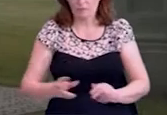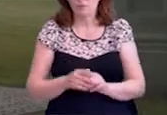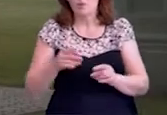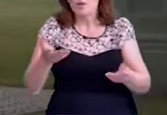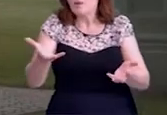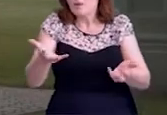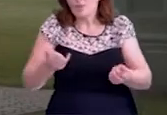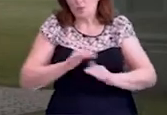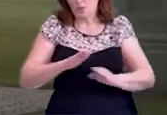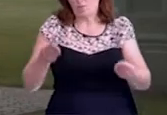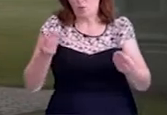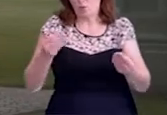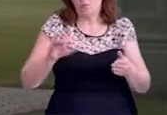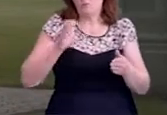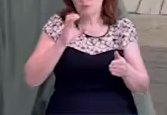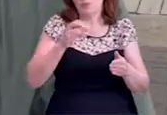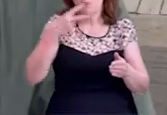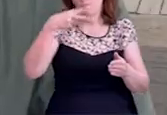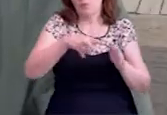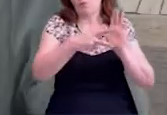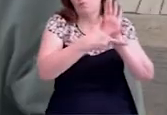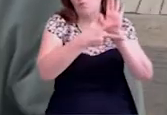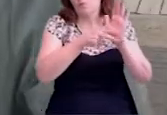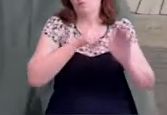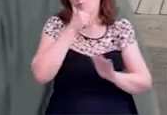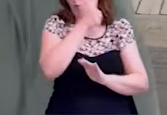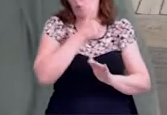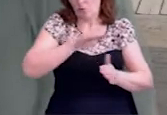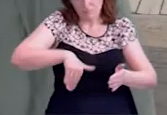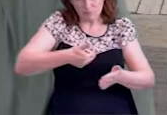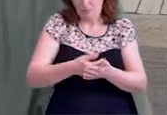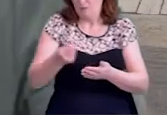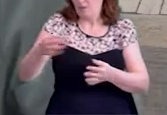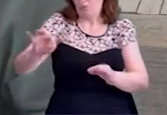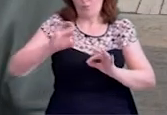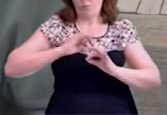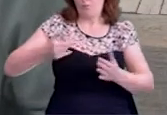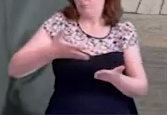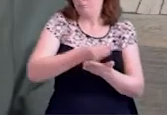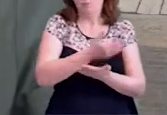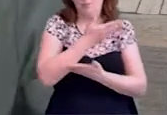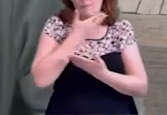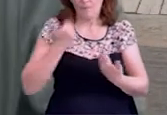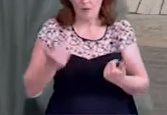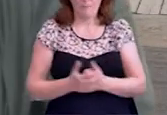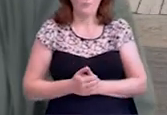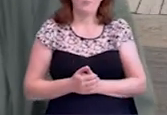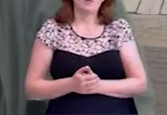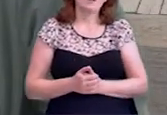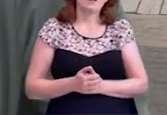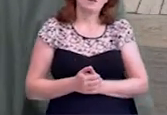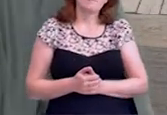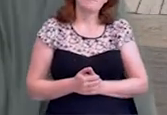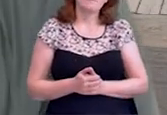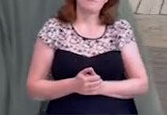не отримував із 2008 року. Десь тріснулось, десь відірвалось, десь замокло, і воно саме одне